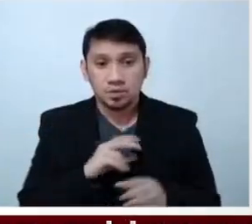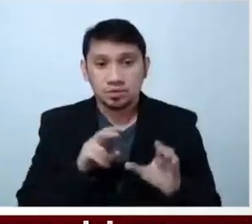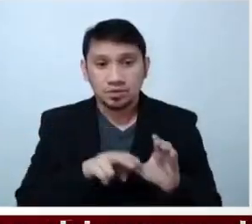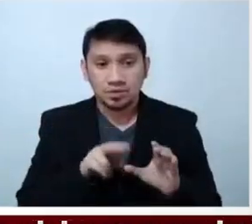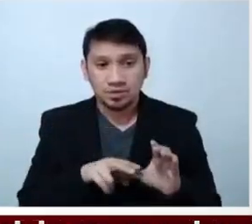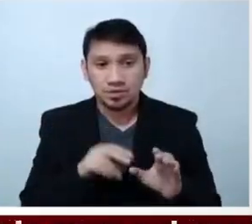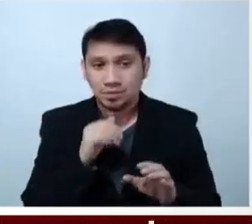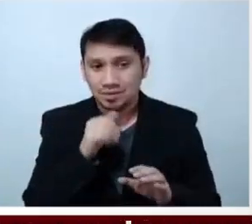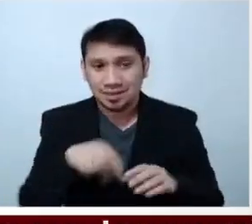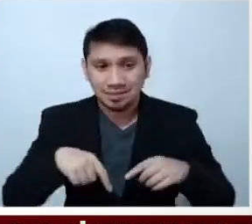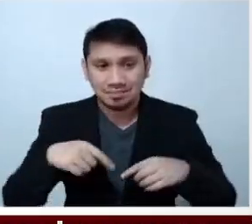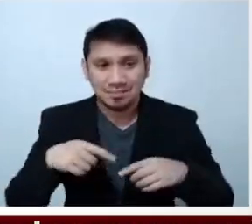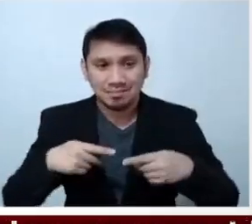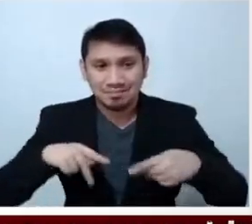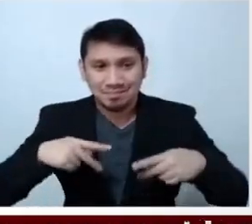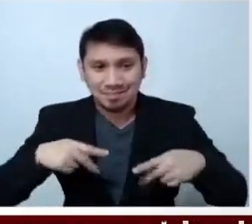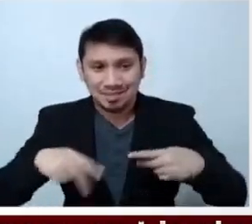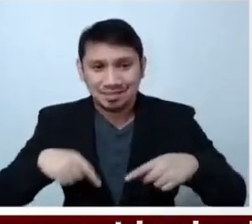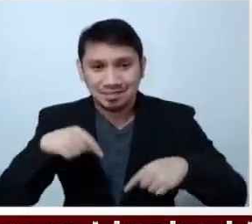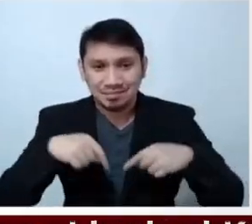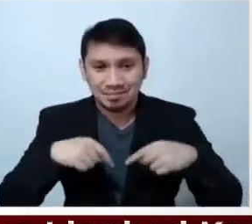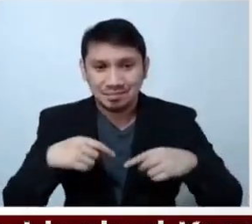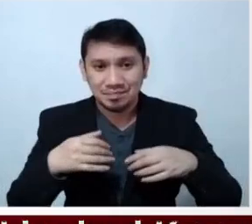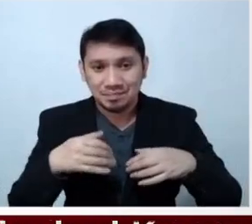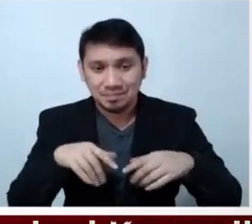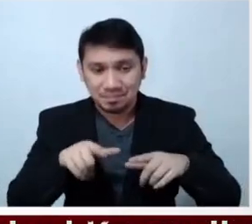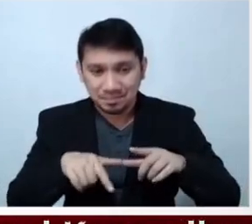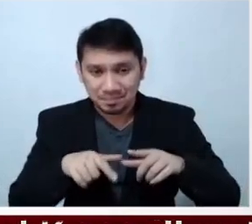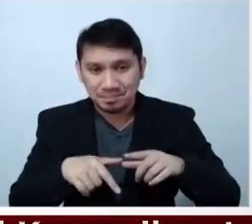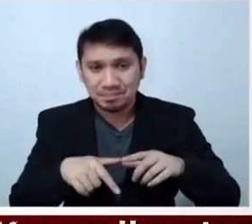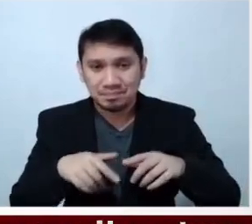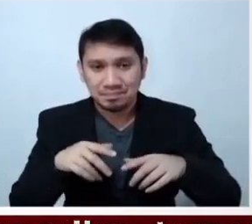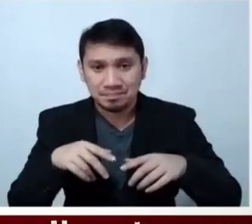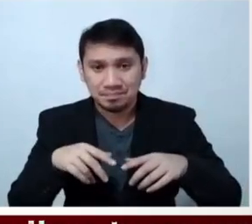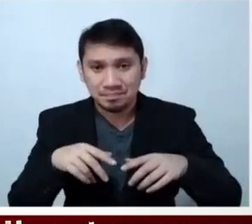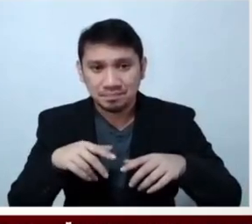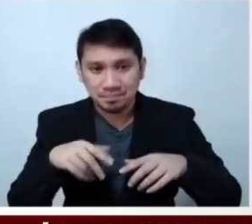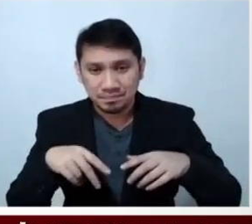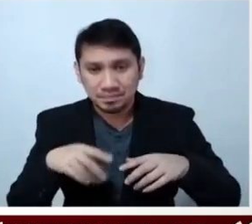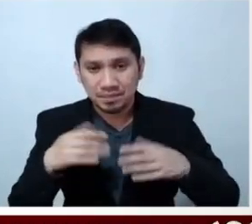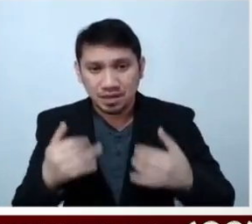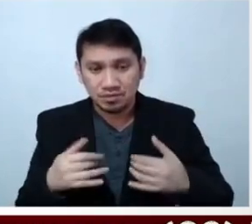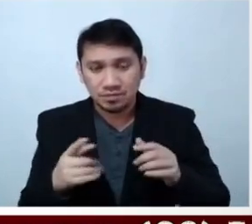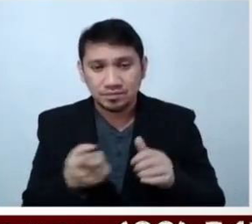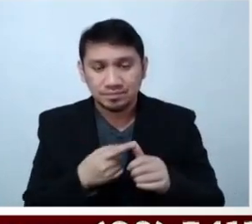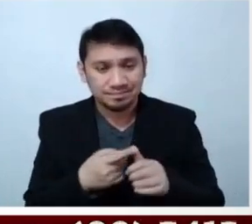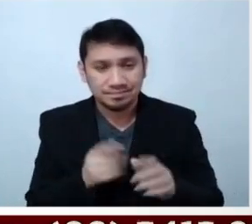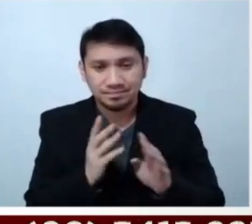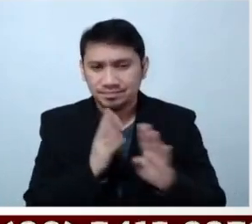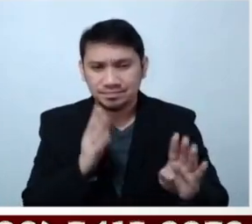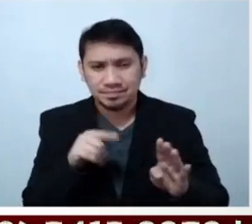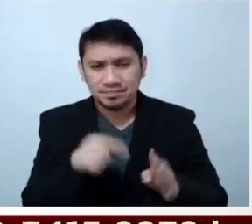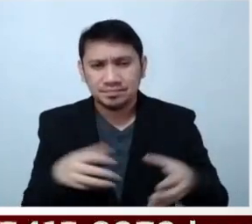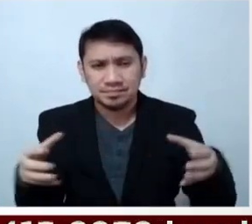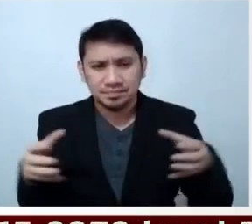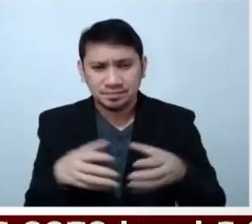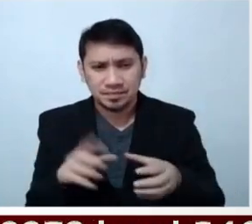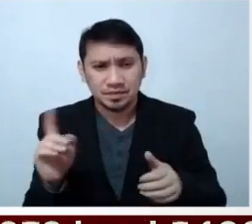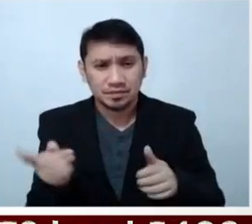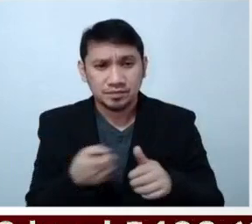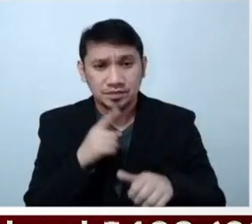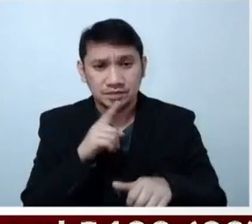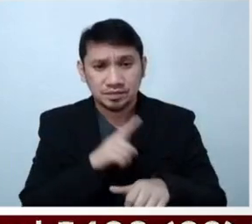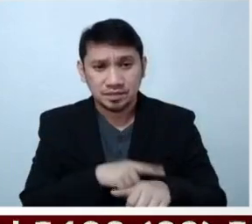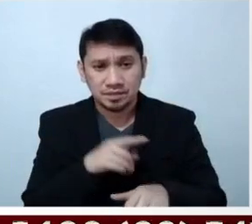pila. Pinakauna sa pila si Gerald. Madaling araw pa lang, pumila ang tropa niyang first-time